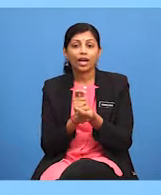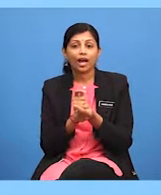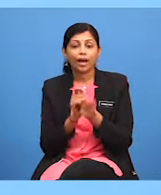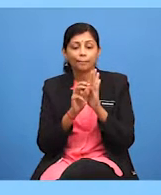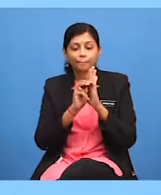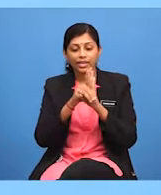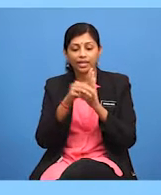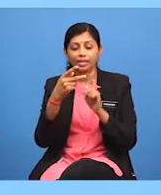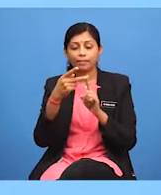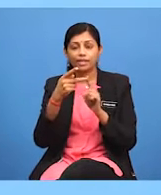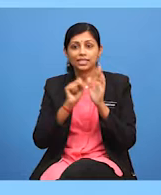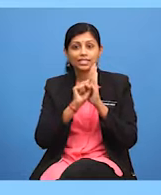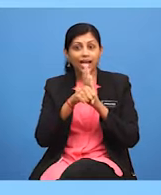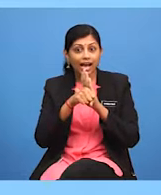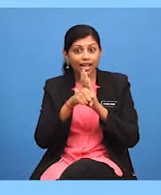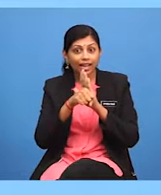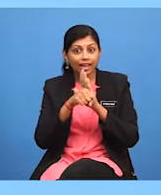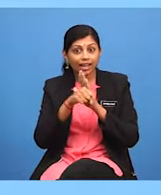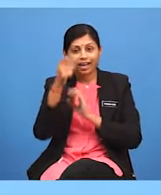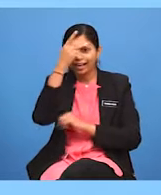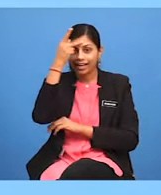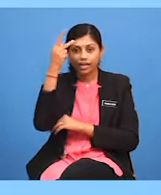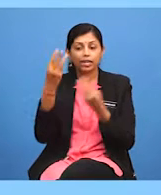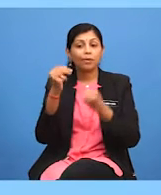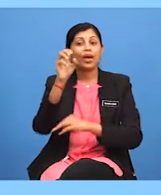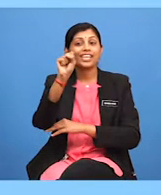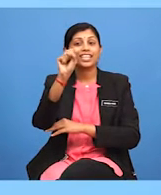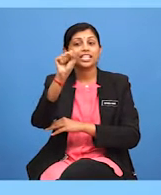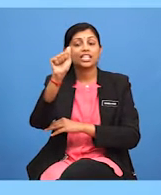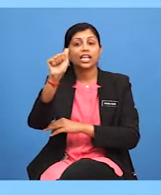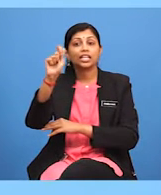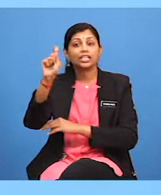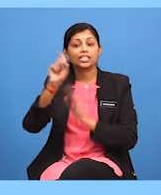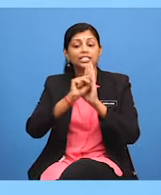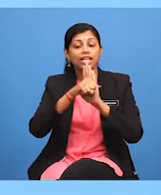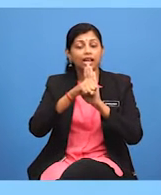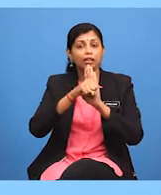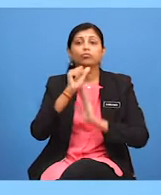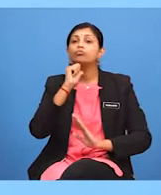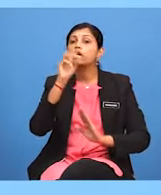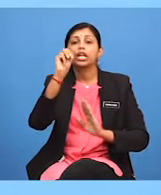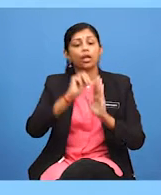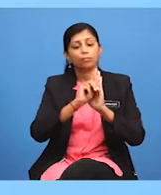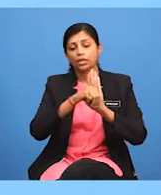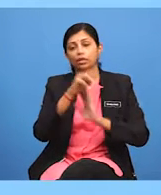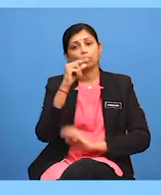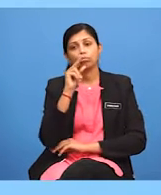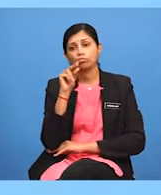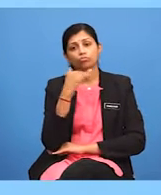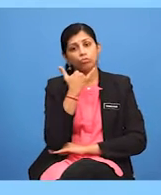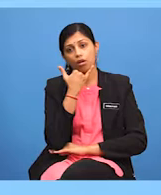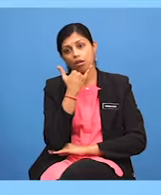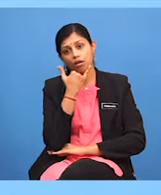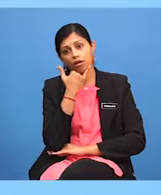saat. Maka, kadar melakukan kerja ialah kuasa